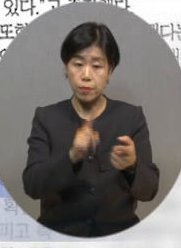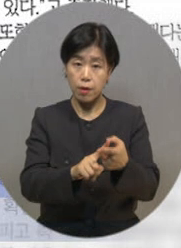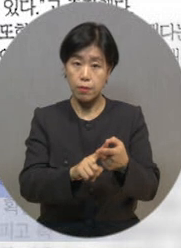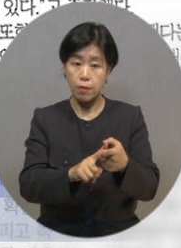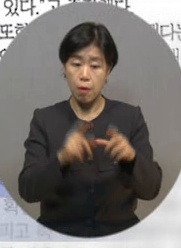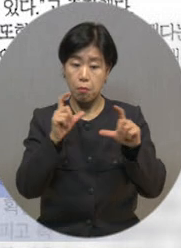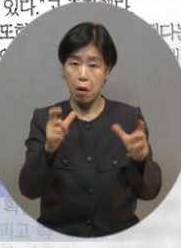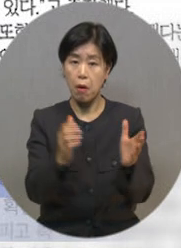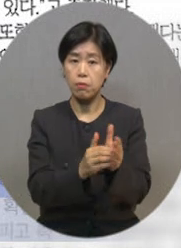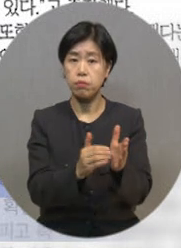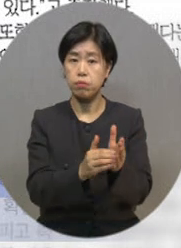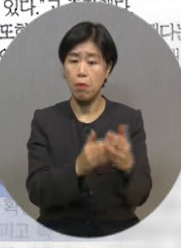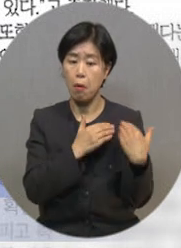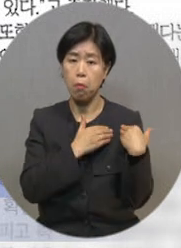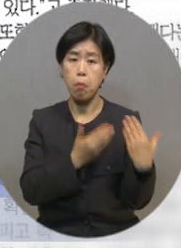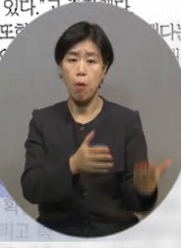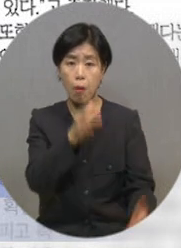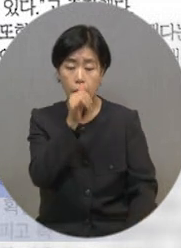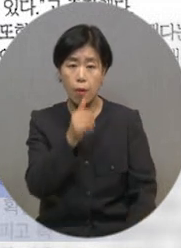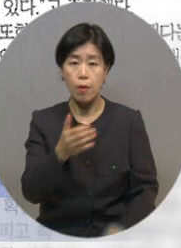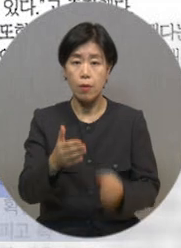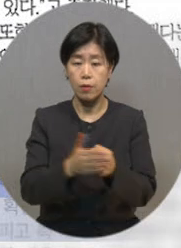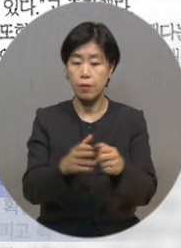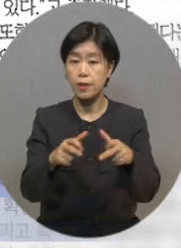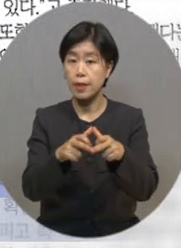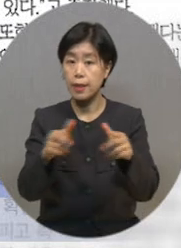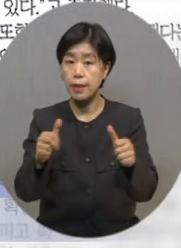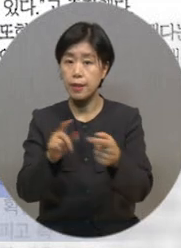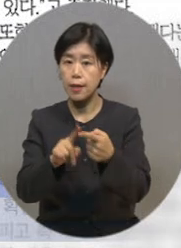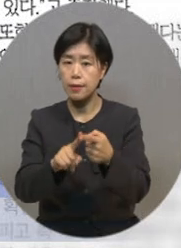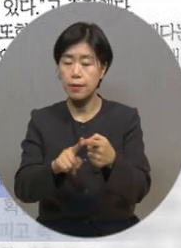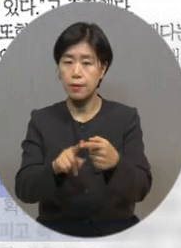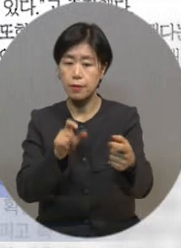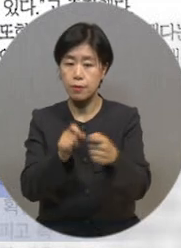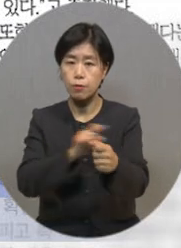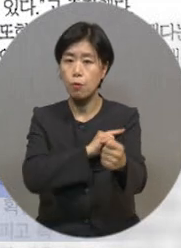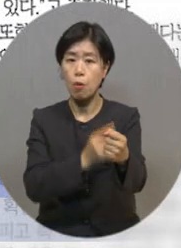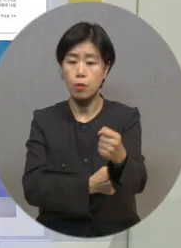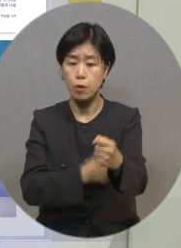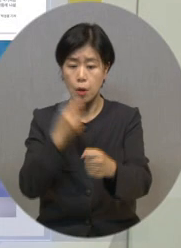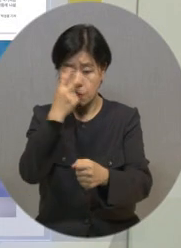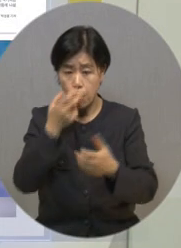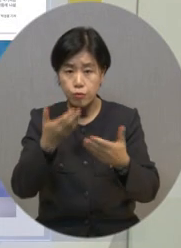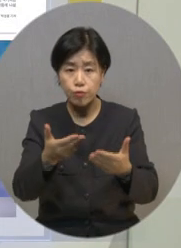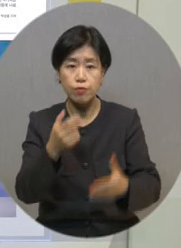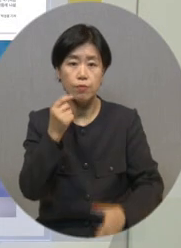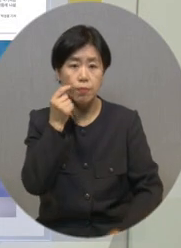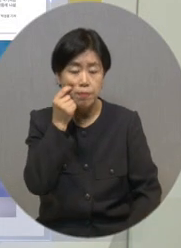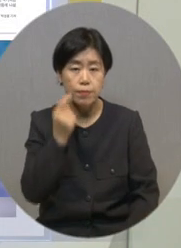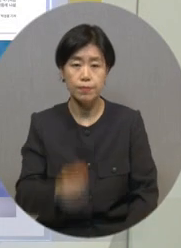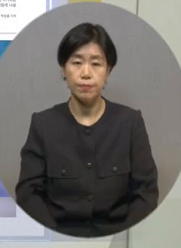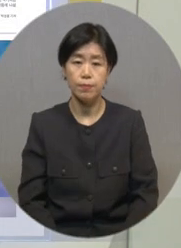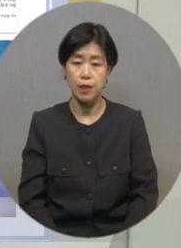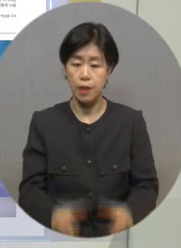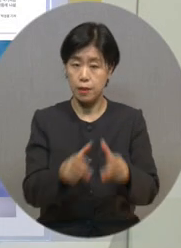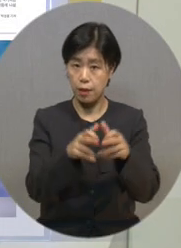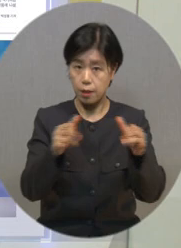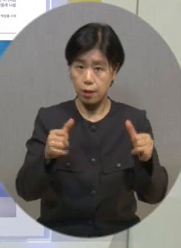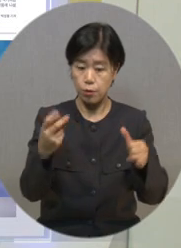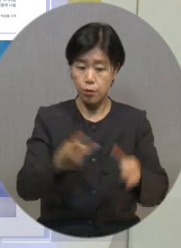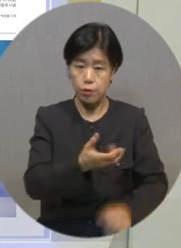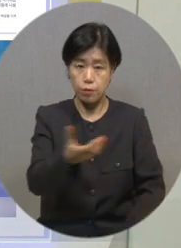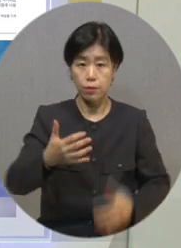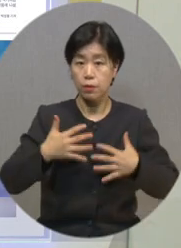개정하지 않아 장애인 접근권을 보장하지 못하고 있다는 겁니다 특히 장애인이나 이동